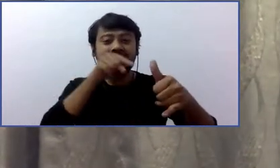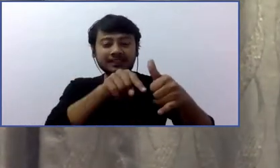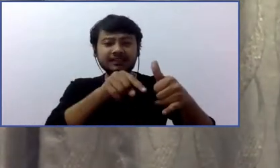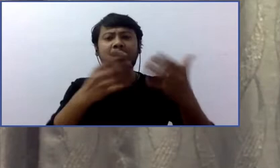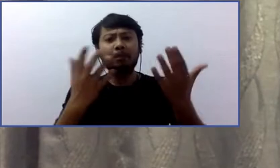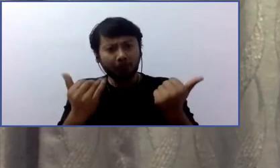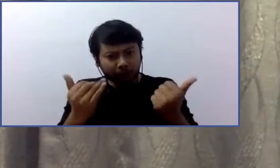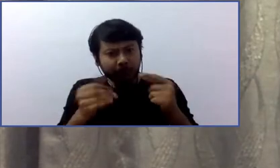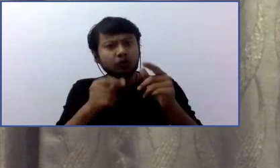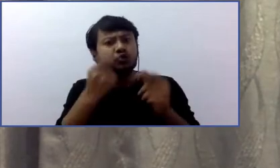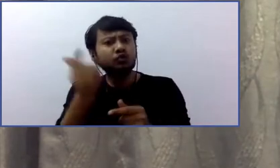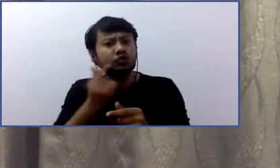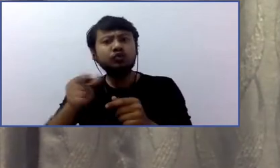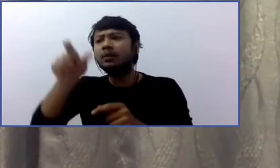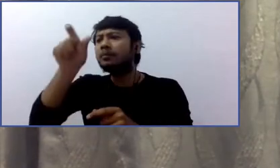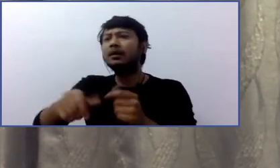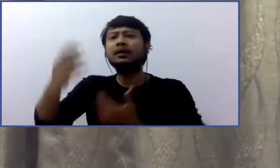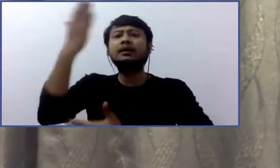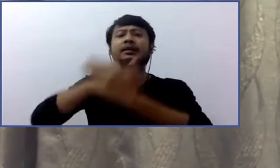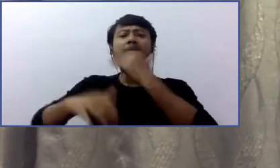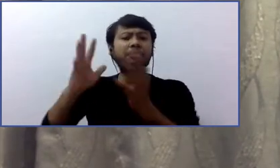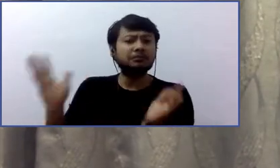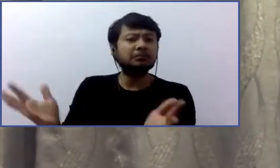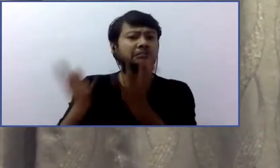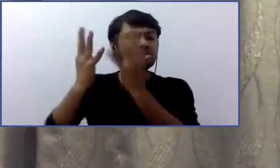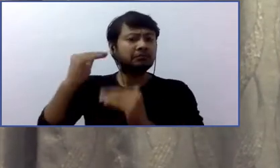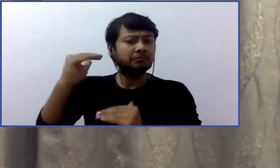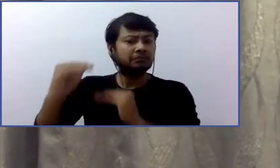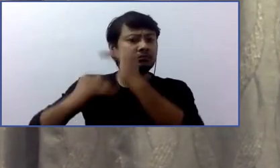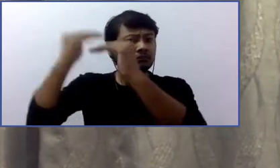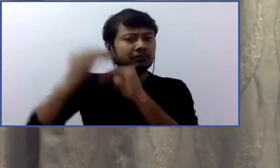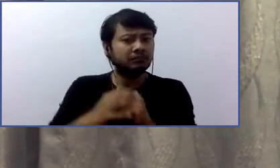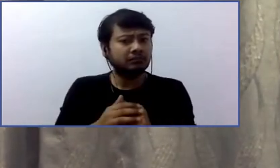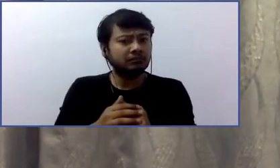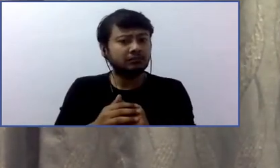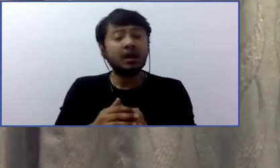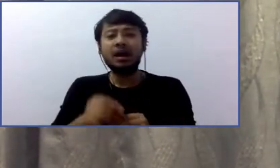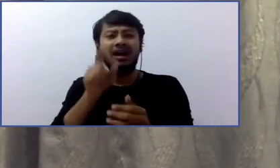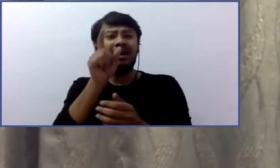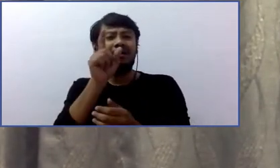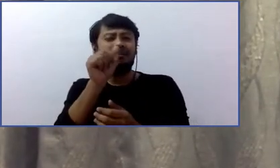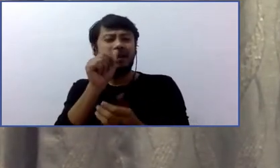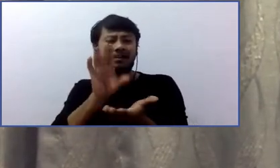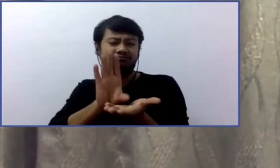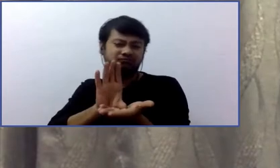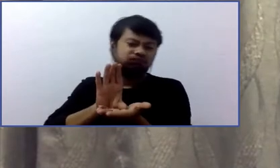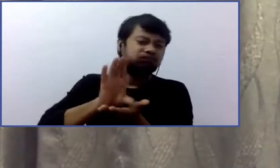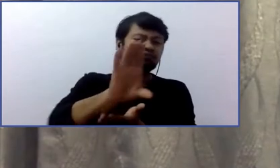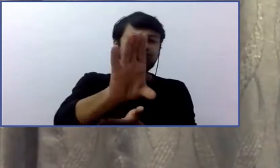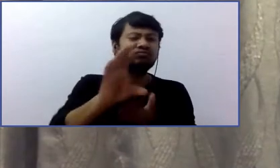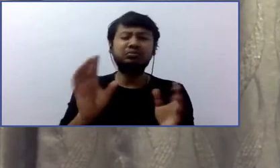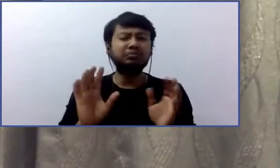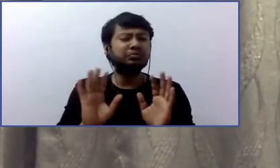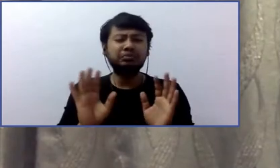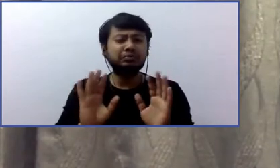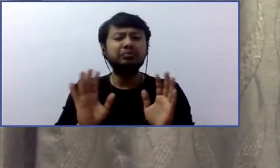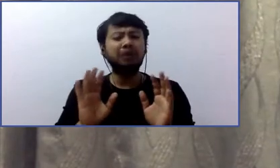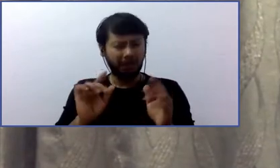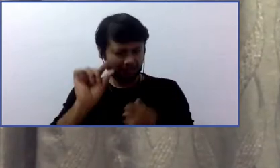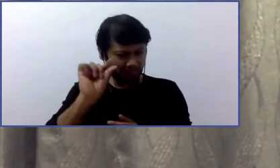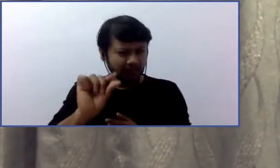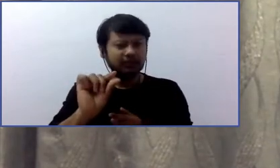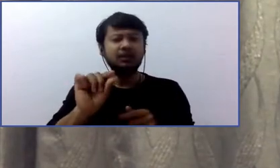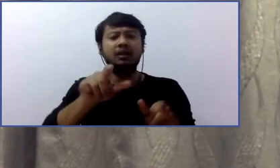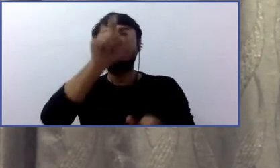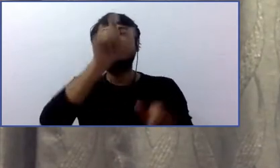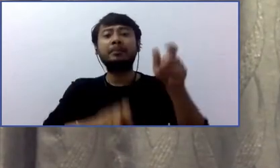टुडे विदाउट इन्वेस्टिंग any money, we have been able to educate a community of persons with disabilities in